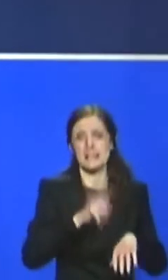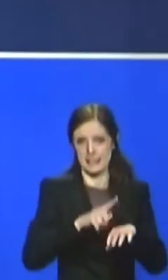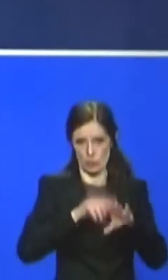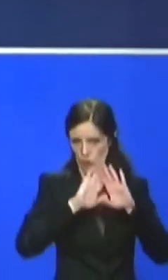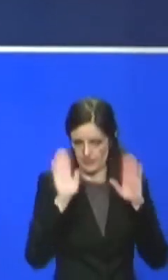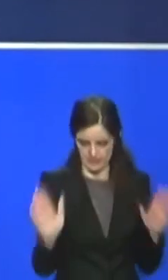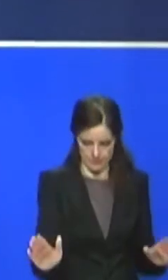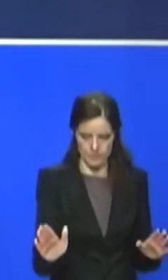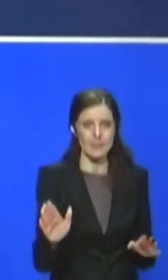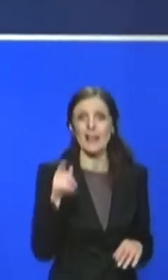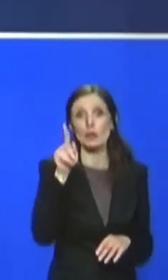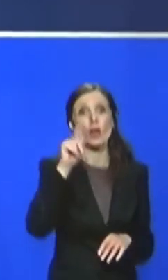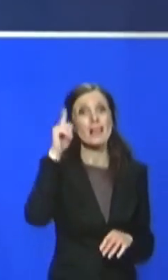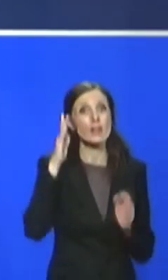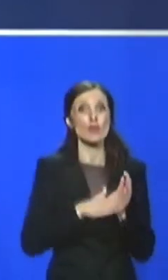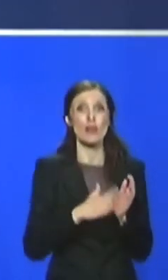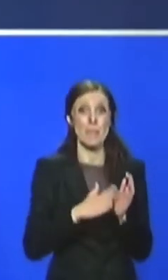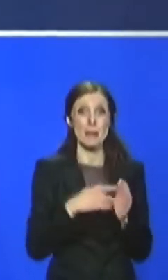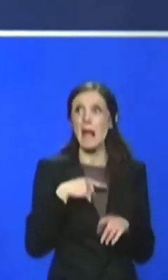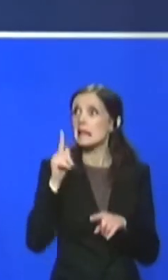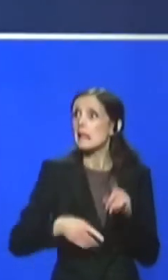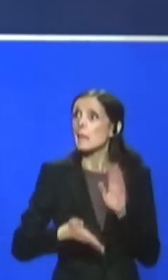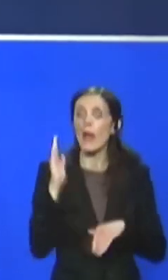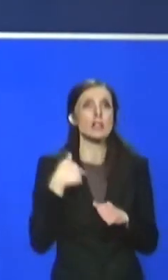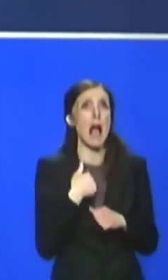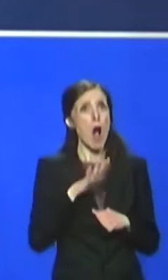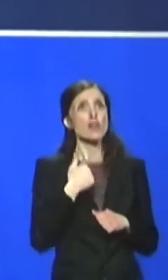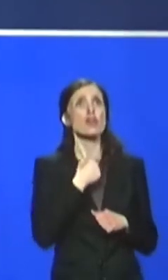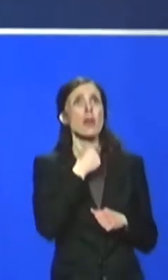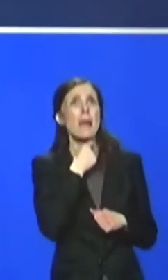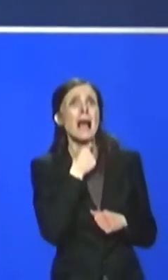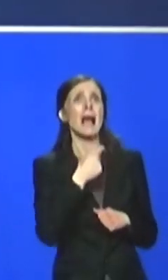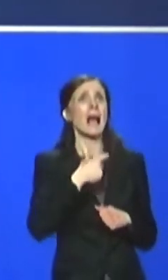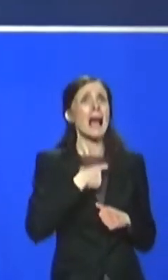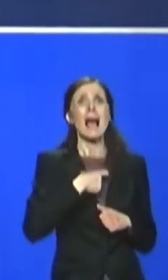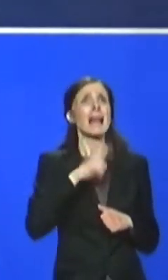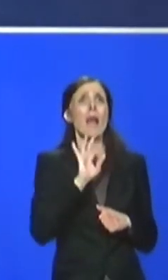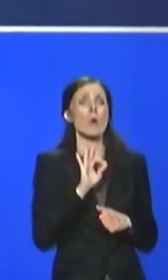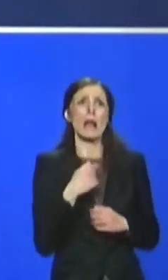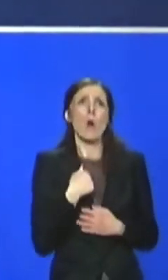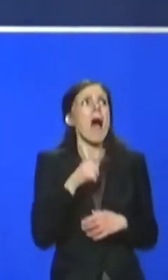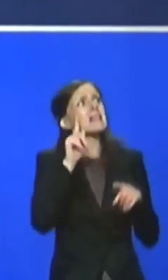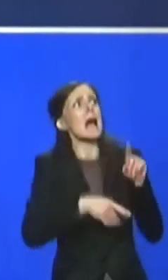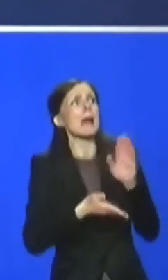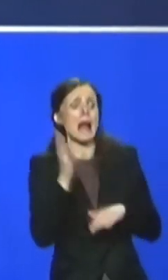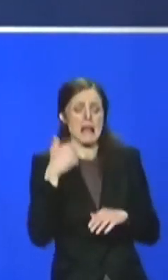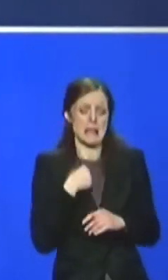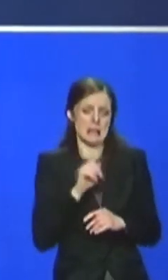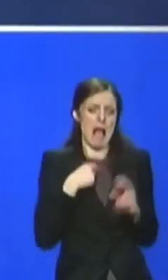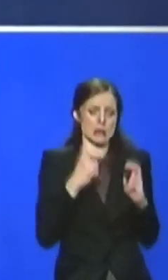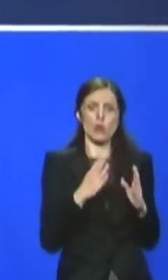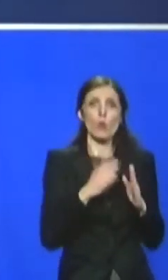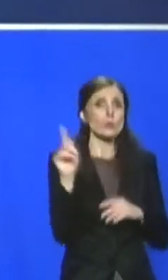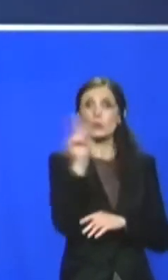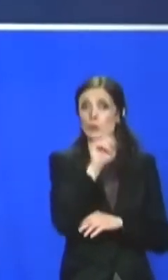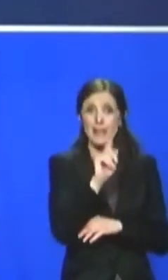ima tegobe treba da sedi kod kući i ne treba da se javi lekaru. Znači, bilo ko ko bude krenuo ka zdravstvenoj ustanovi, bilo da se radi o domu